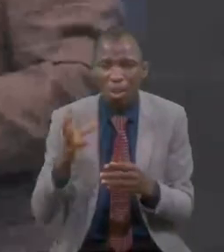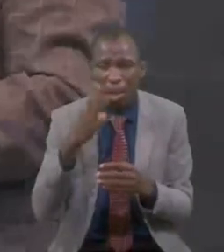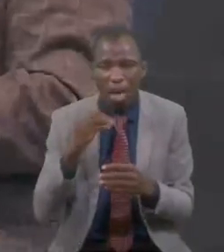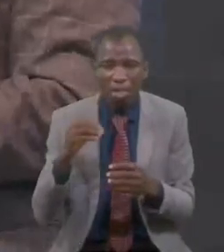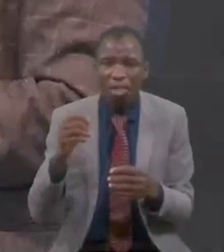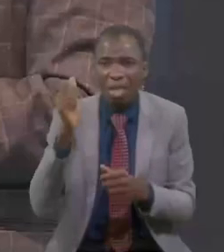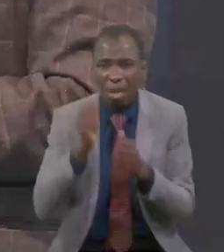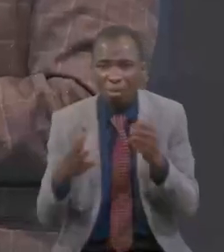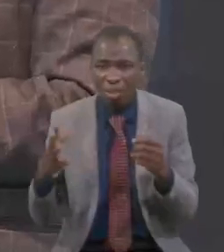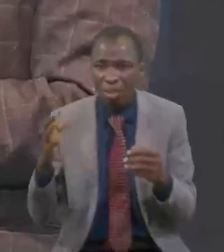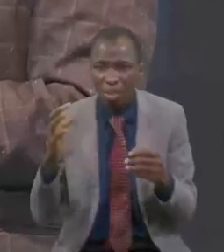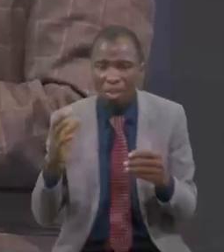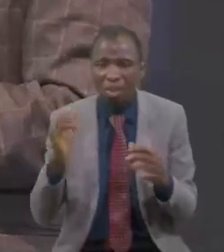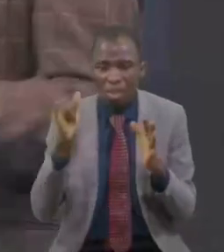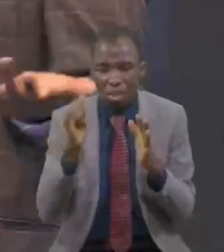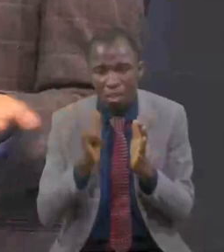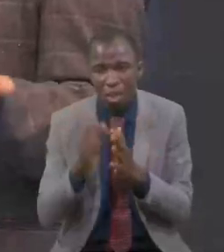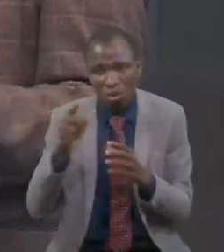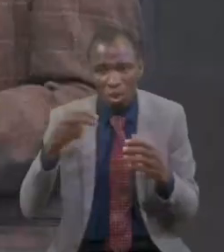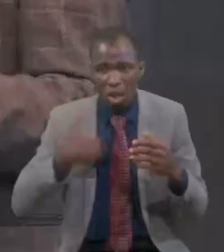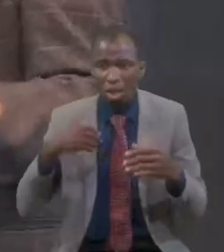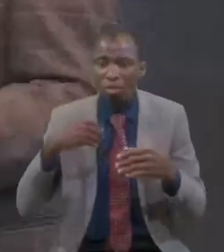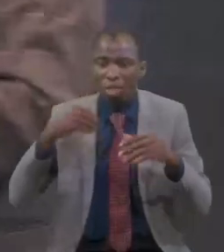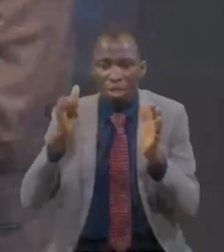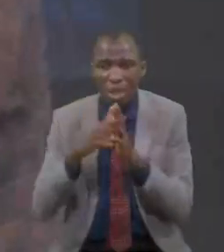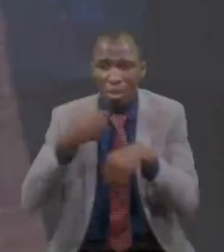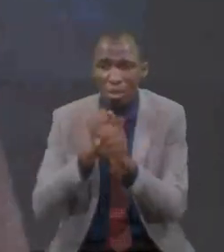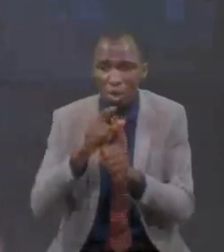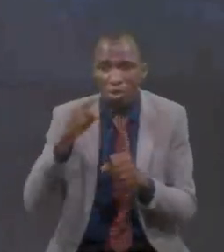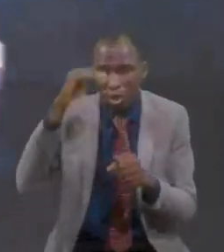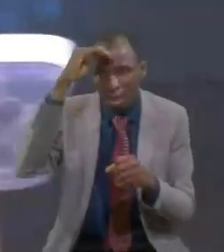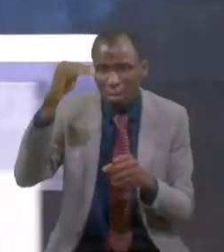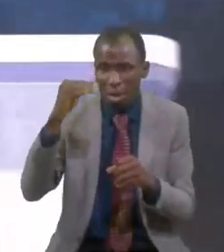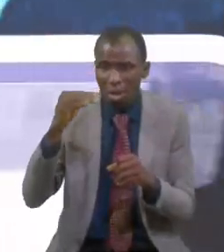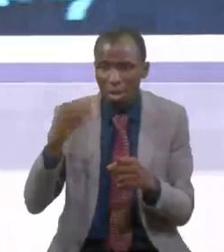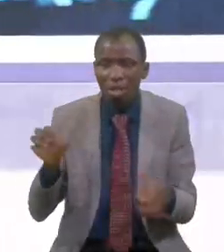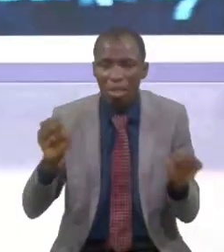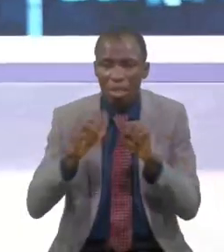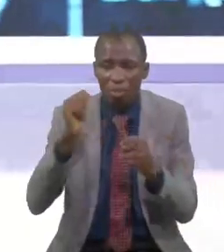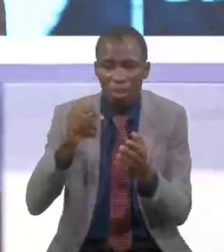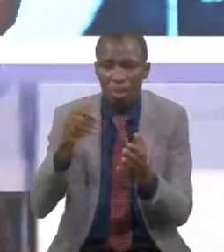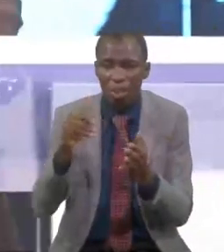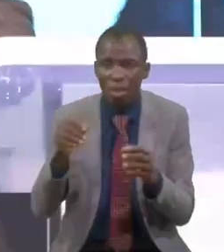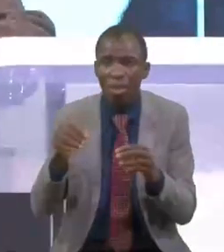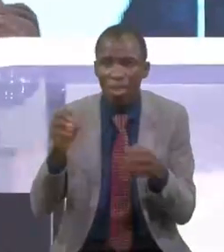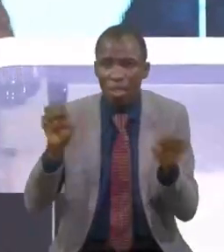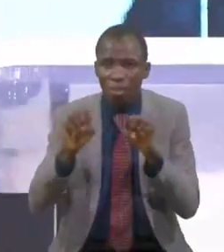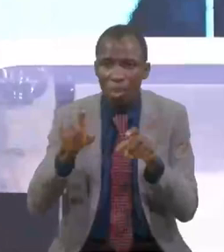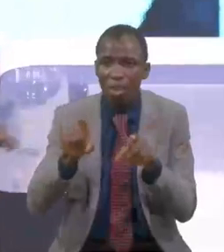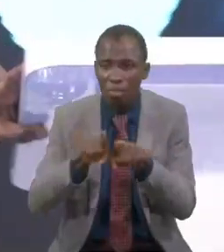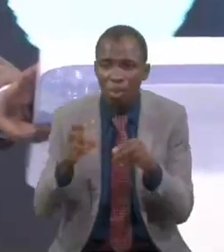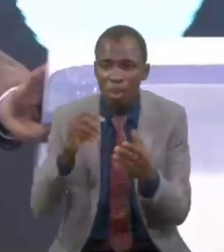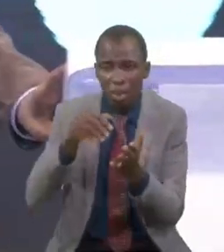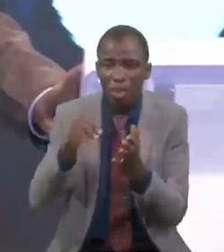vous et voici tout ce que vous avez pour faire de vous un homme même un homme faible un homme